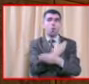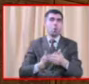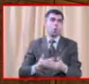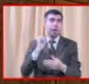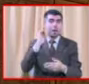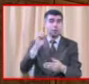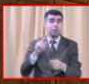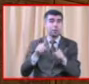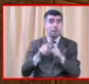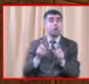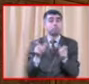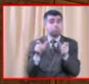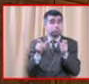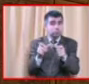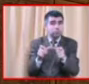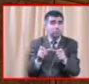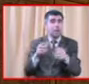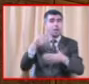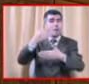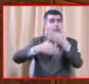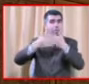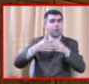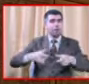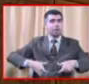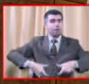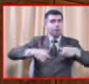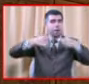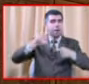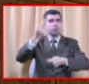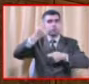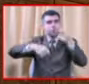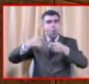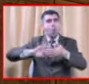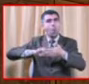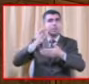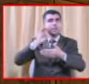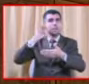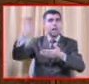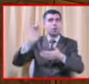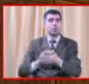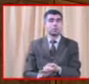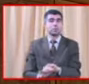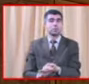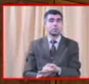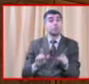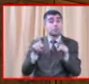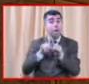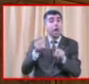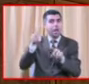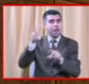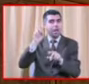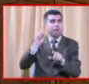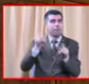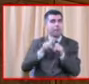بطلب العروض والإشراف على إنجاز وترخيص الدراسات والتصاميم وغير ذلك. كتعرفوا شنو هو الهدف